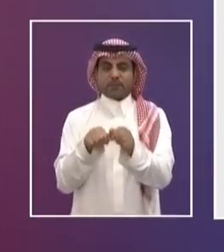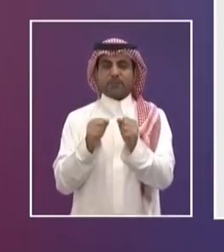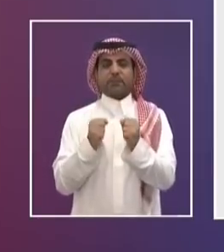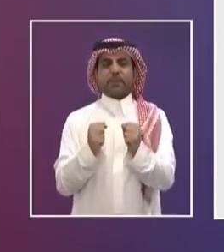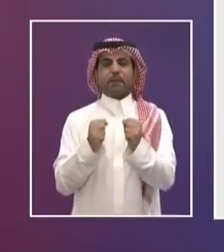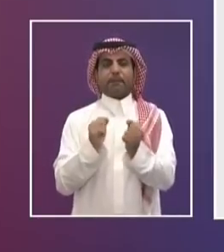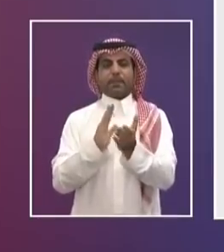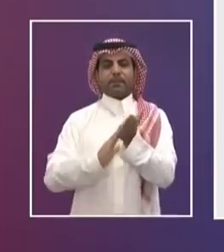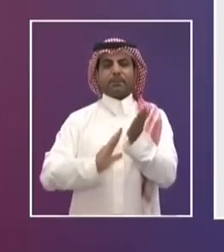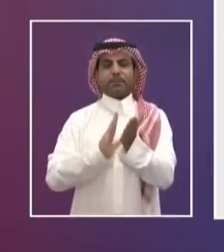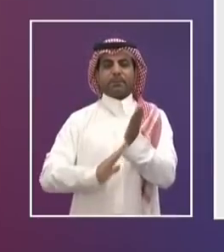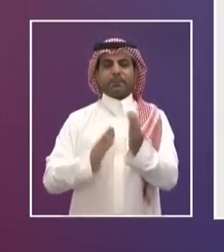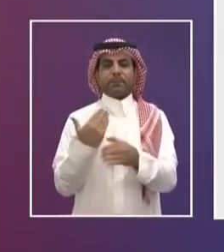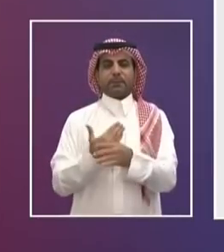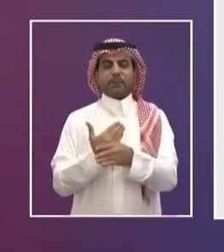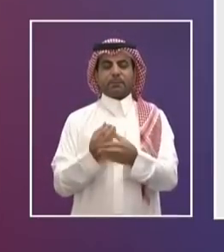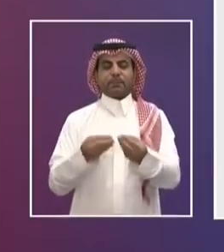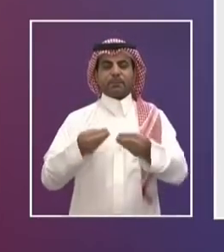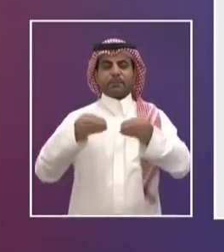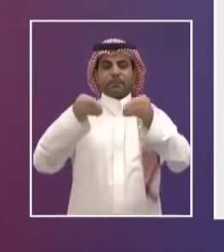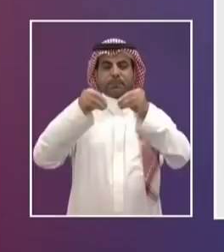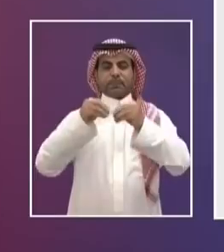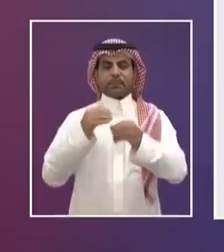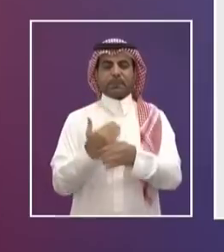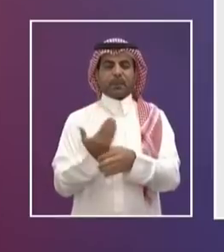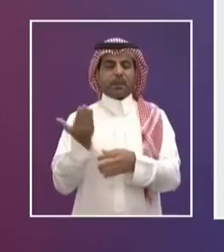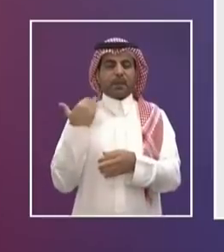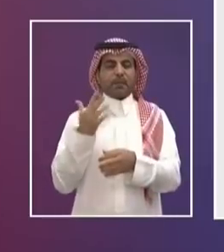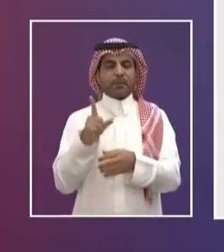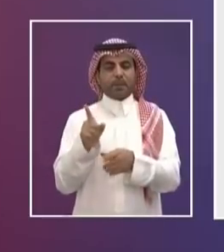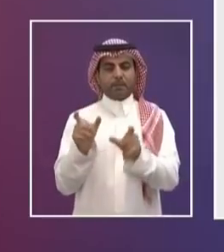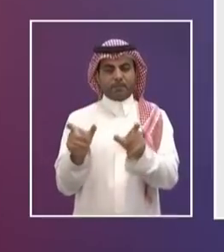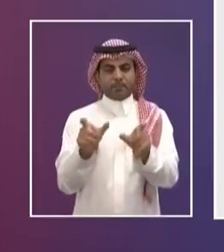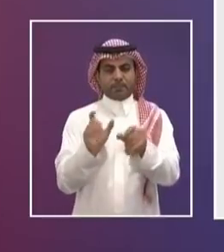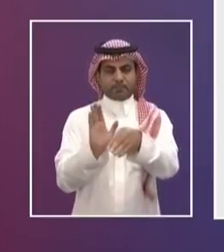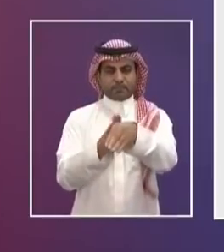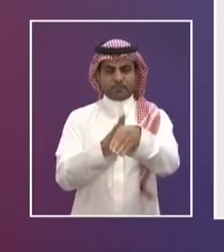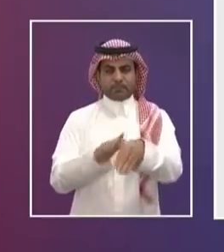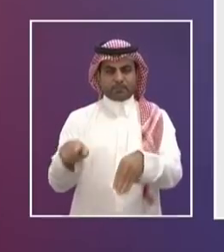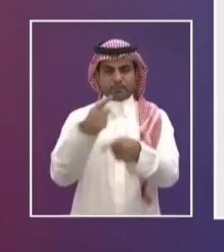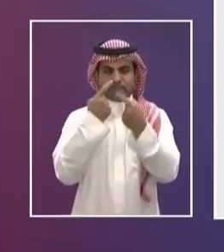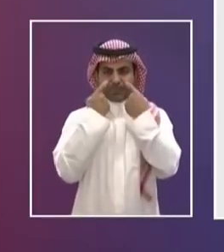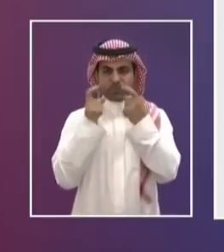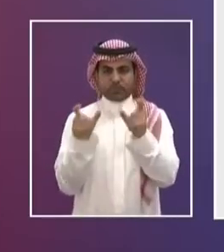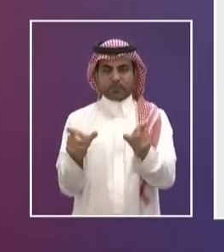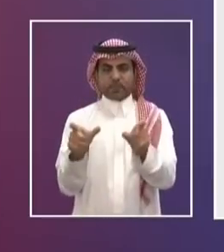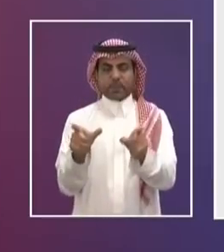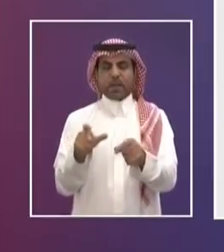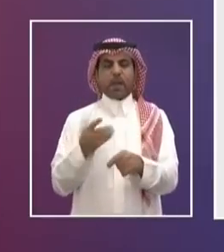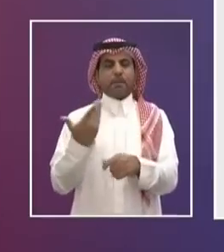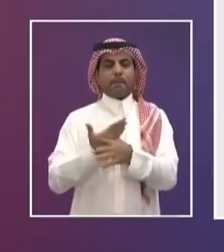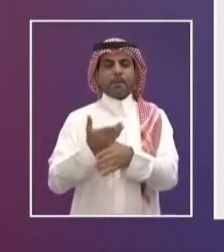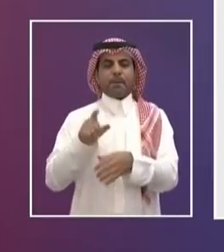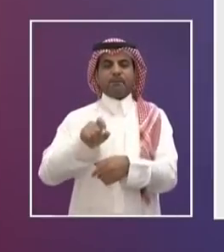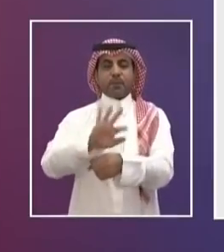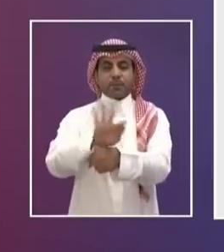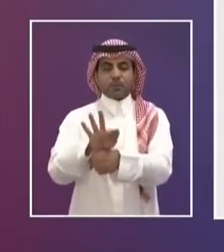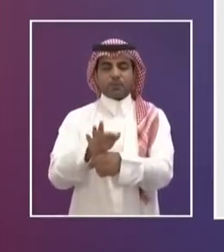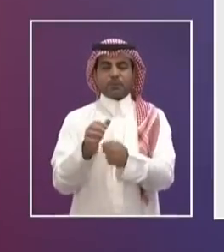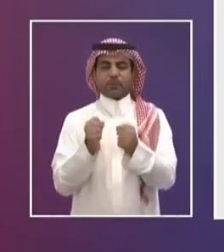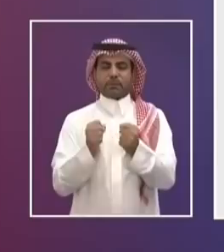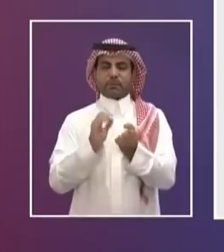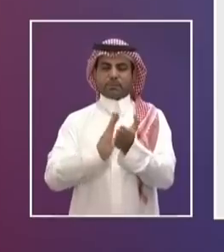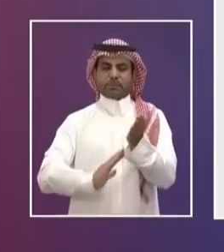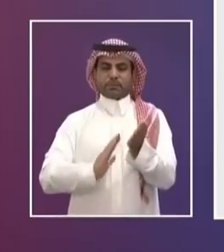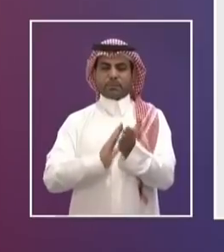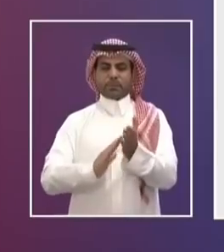مضاعفات أكثر لو كانت لديهم مضاعفات من هذا المرض أساسا. لذلك من الأفضل كون هذا المرض وراثي ومزمن تصنيف هذه